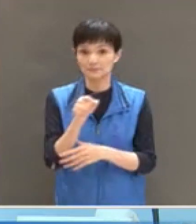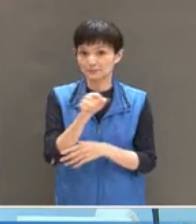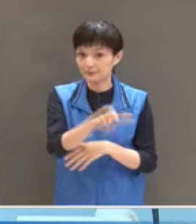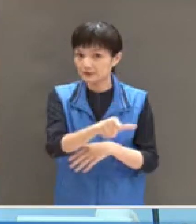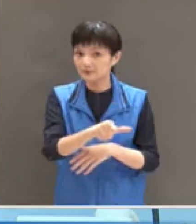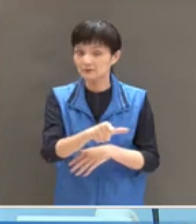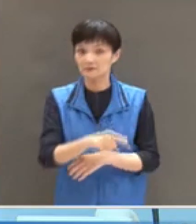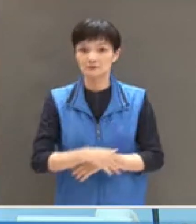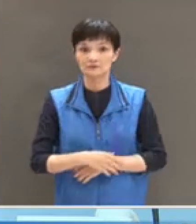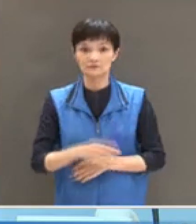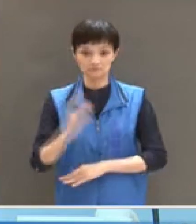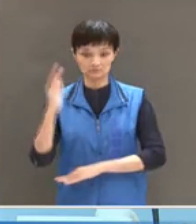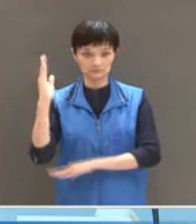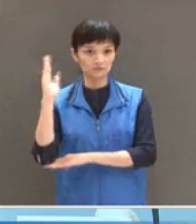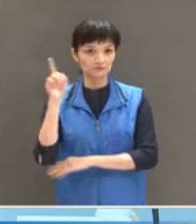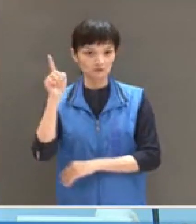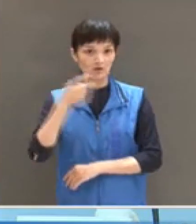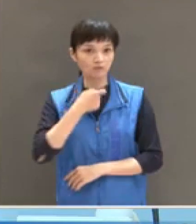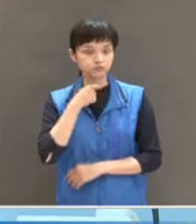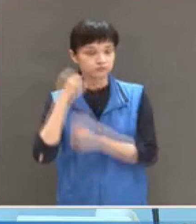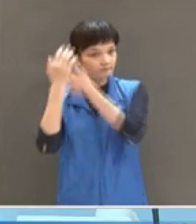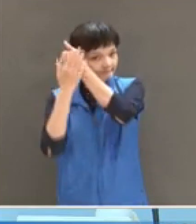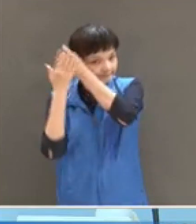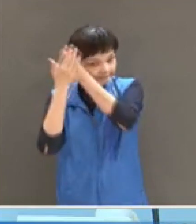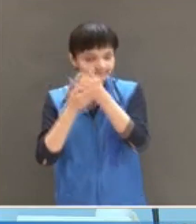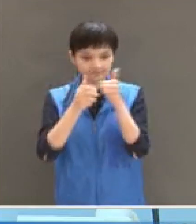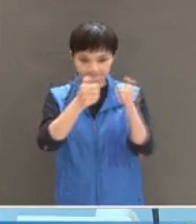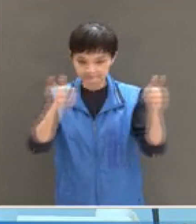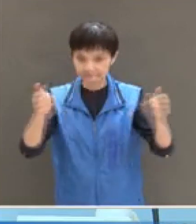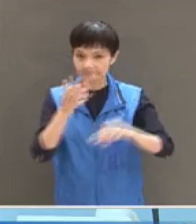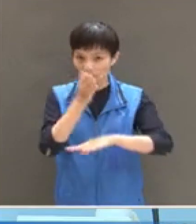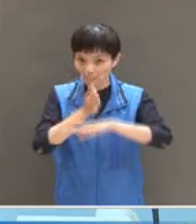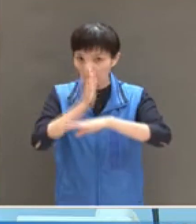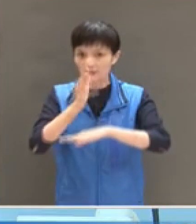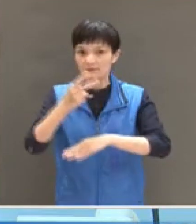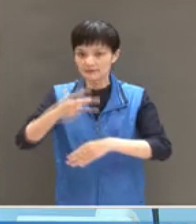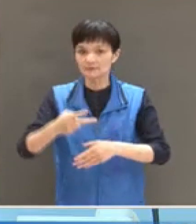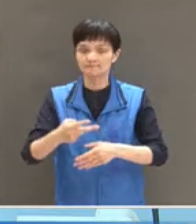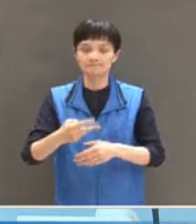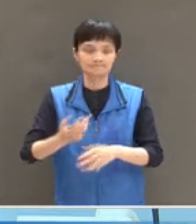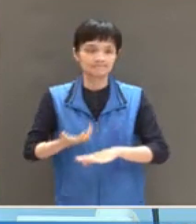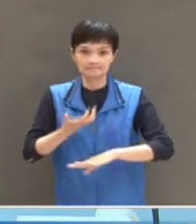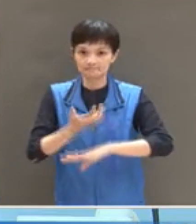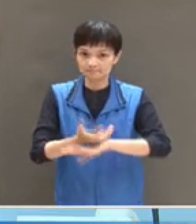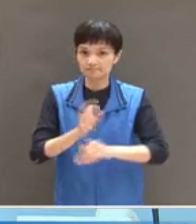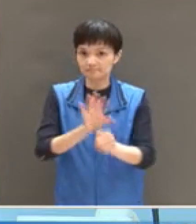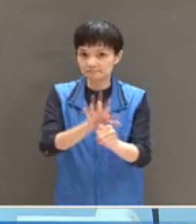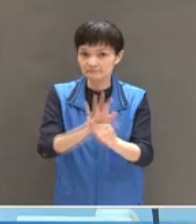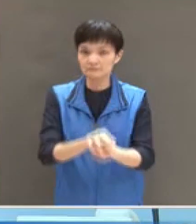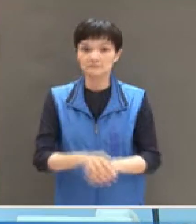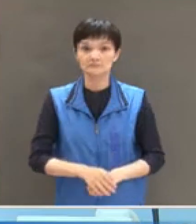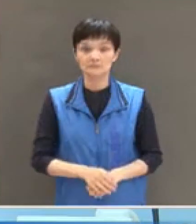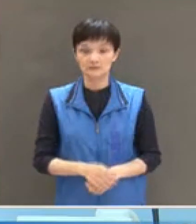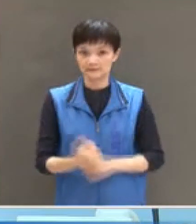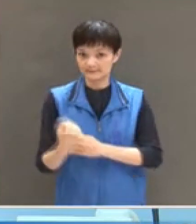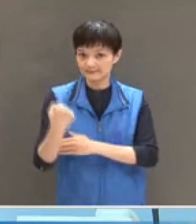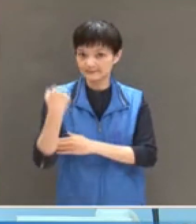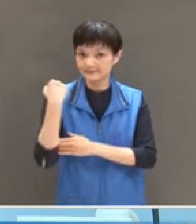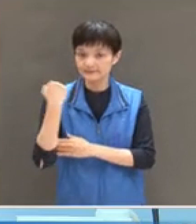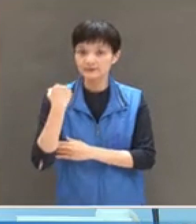但要感恩，更要全力的帮助，从被动变为主动，积极的协